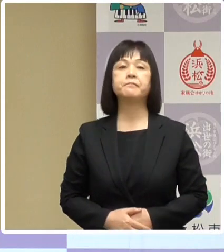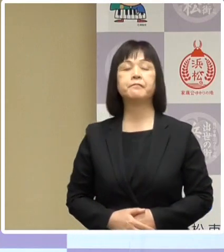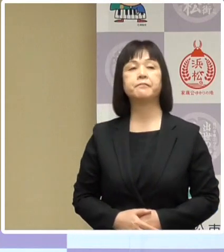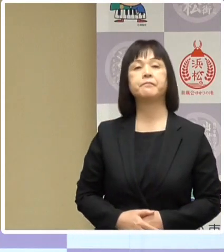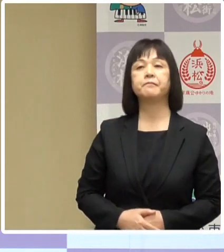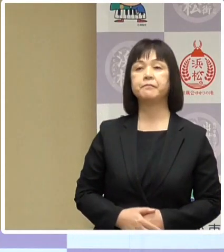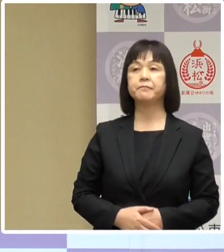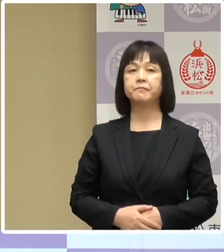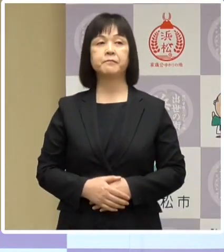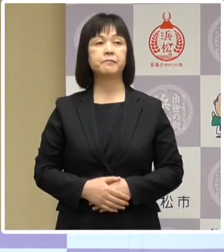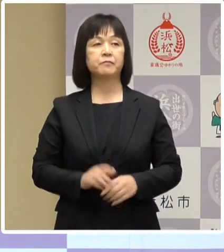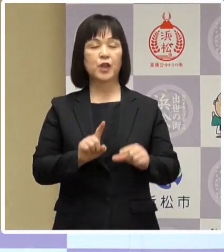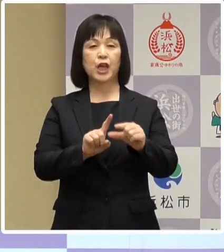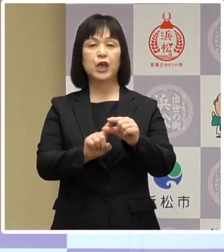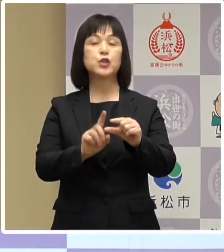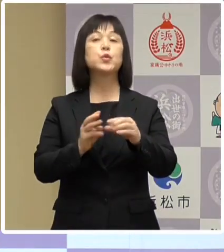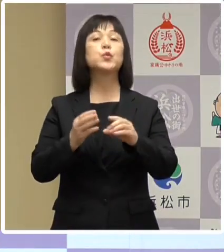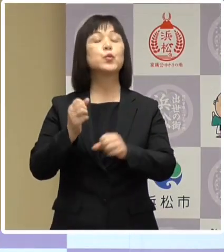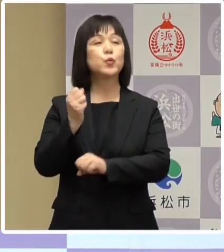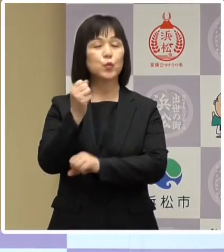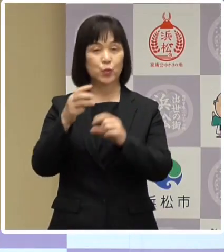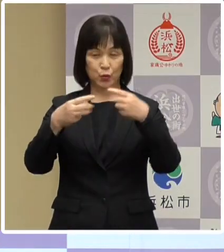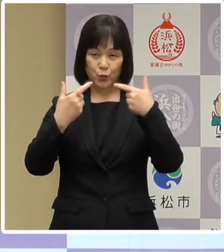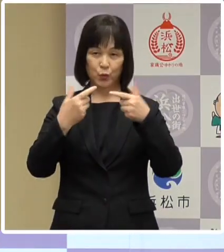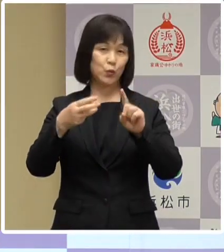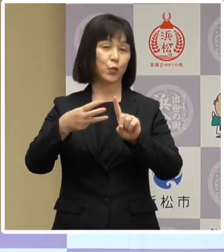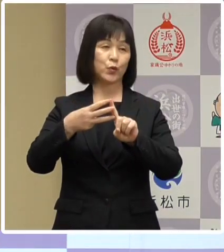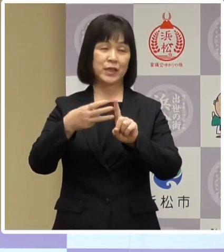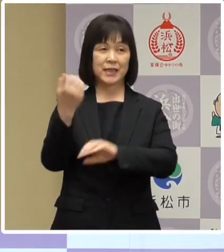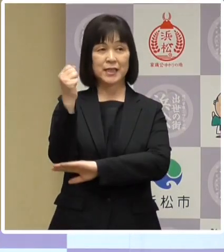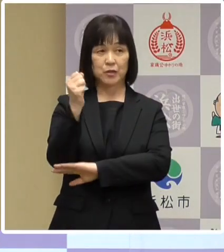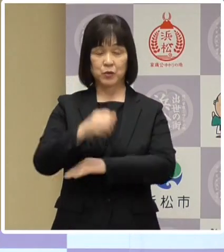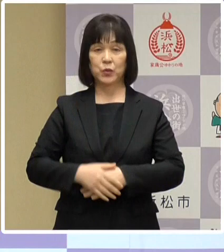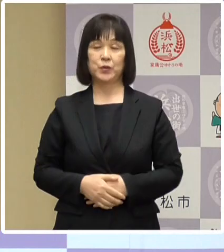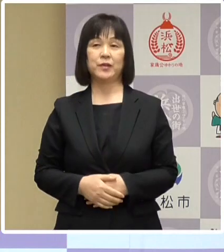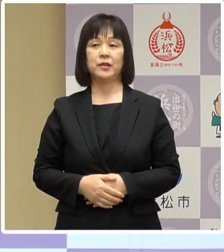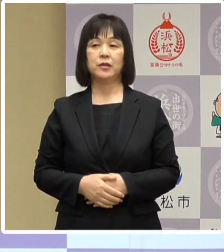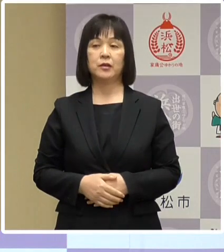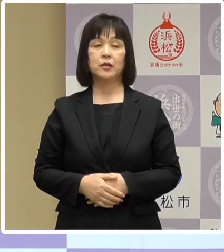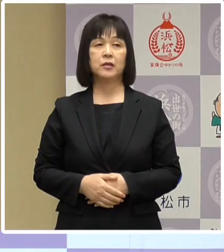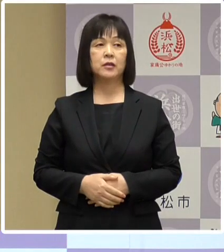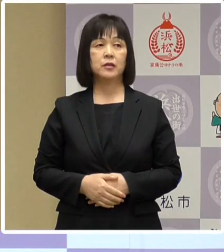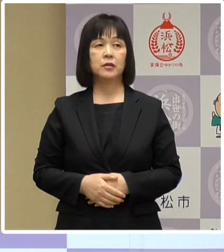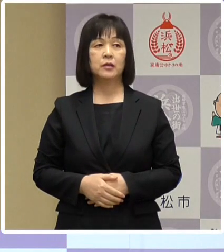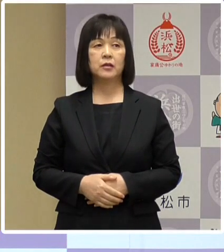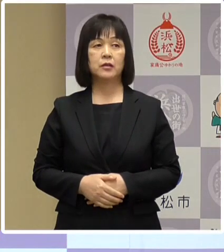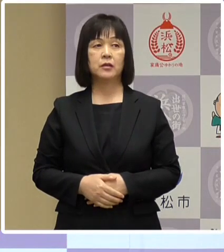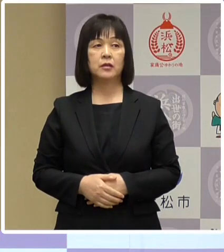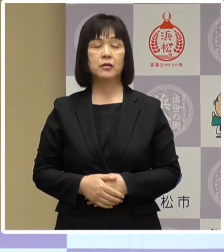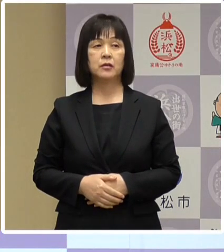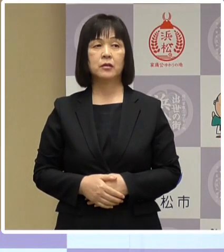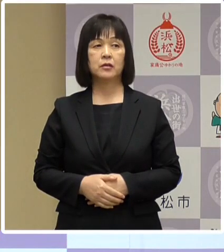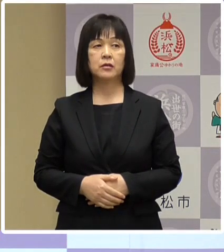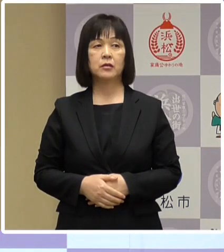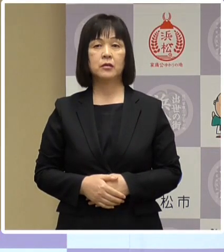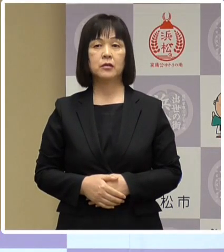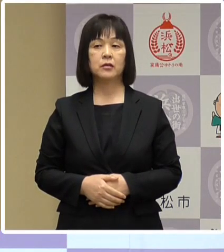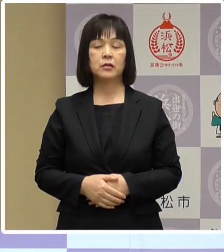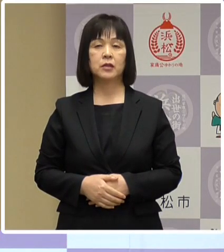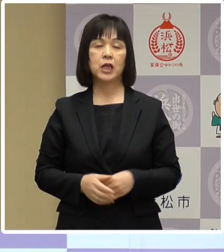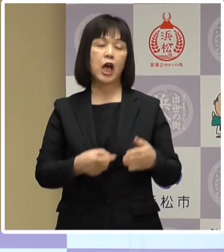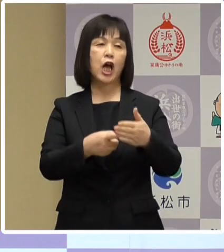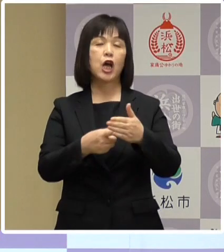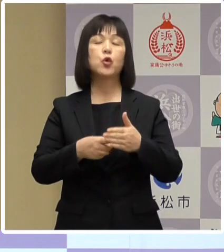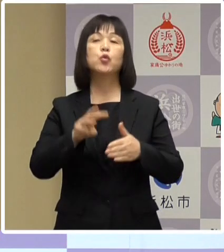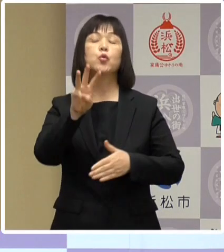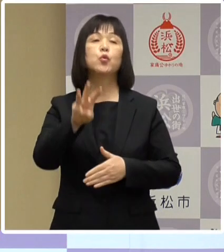中日さん、どうぞ。 中日新聞の総理ですよ、はい、よろしくお願いします。まず徳川記念財団の所蔵品を直接と